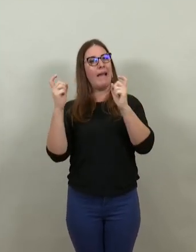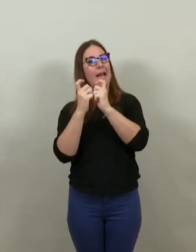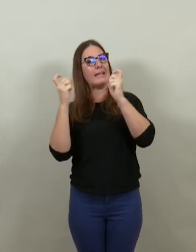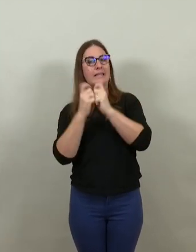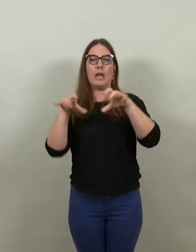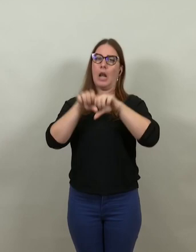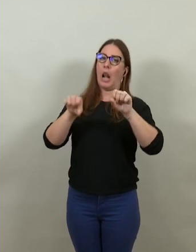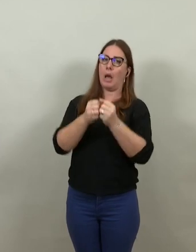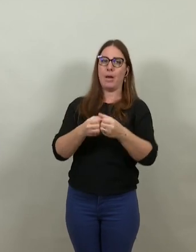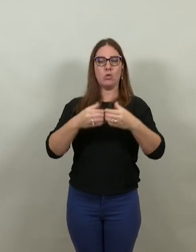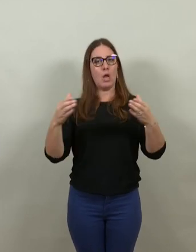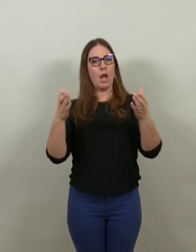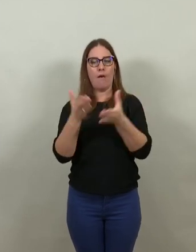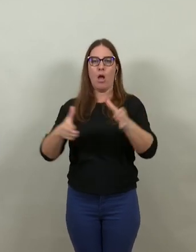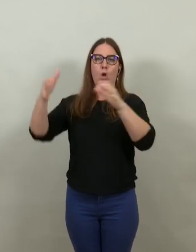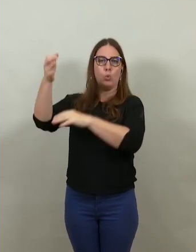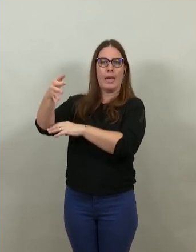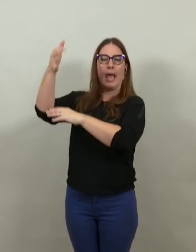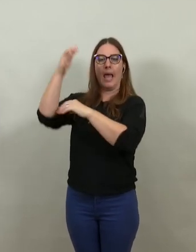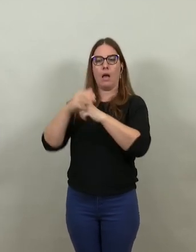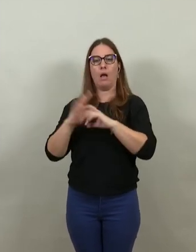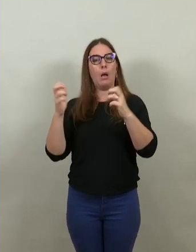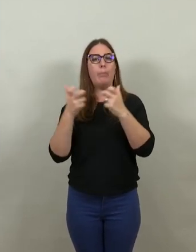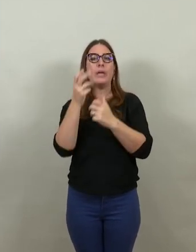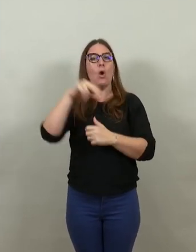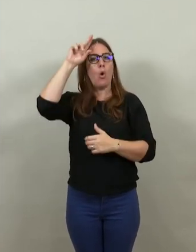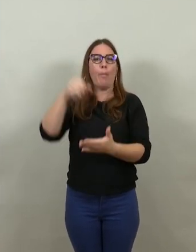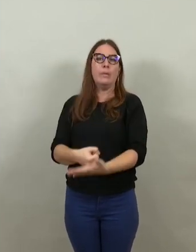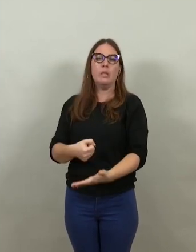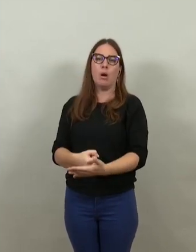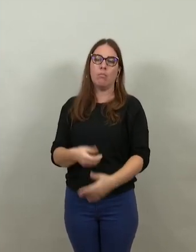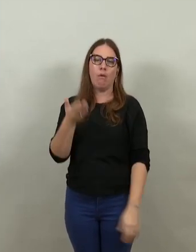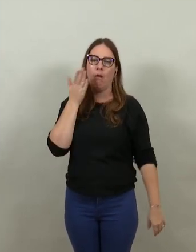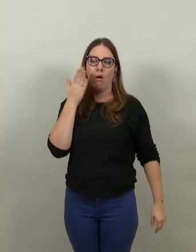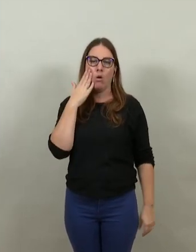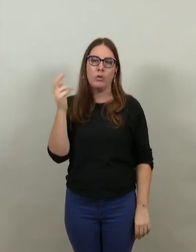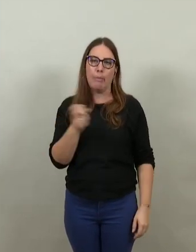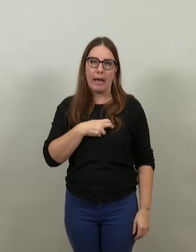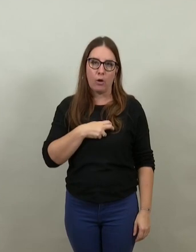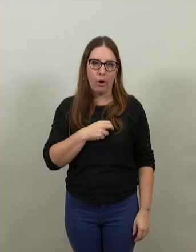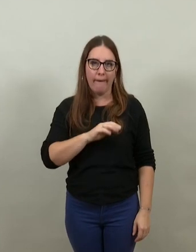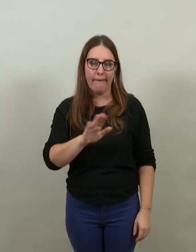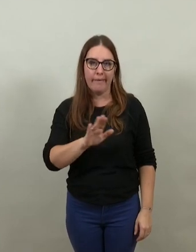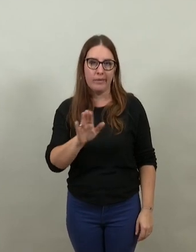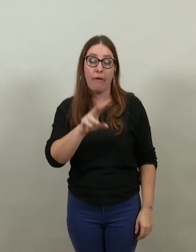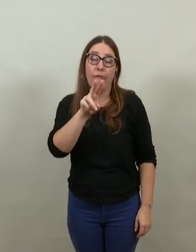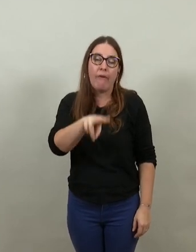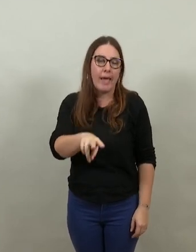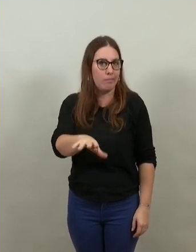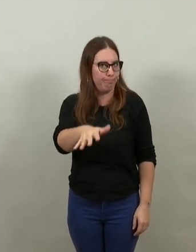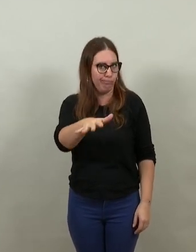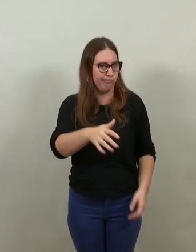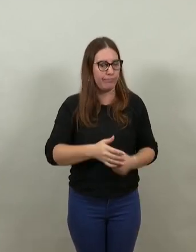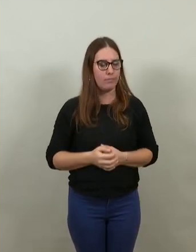produite majoritairement par le nucléairecoup plus bas d'Europe on connaît la la musique euh c'est pas tout à fait vrai en